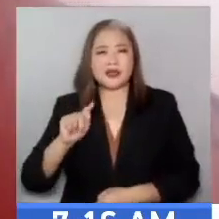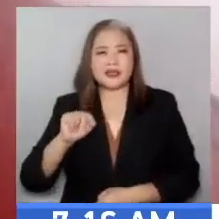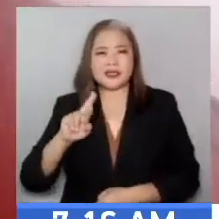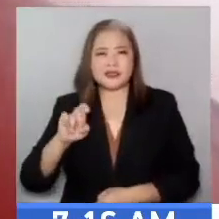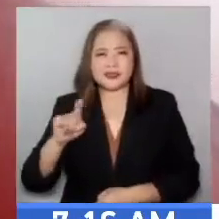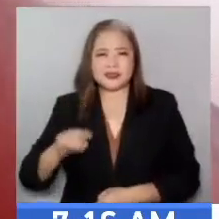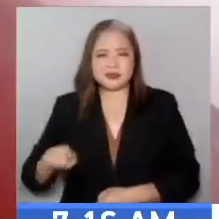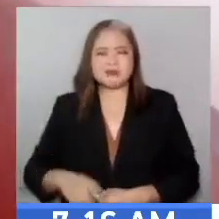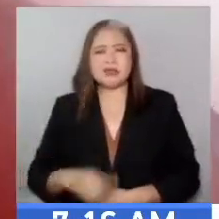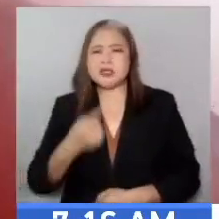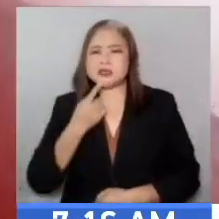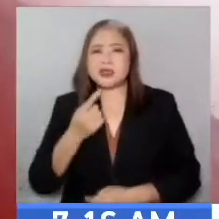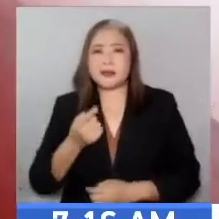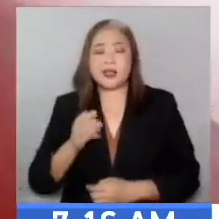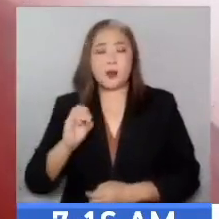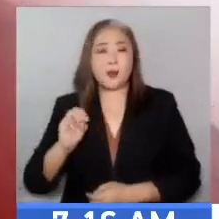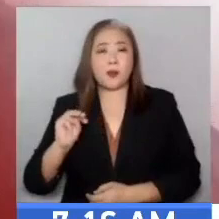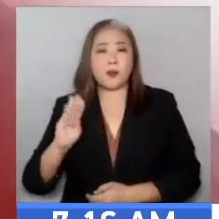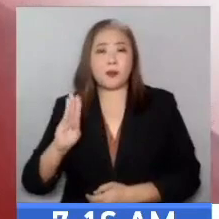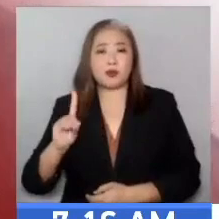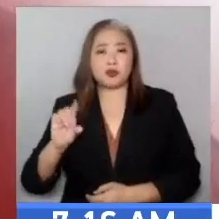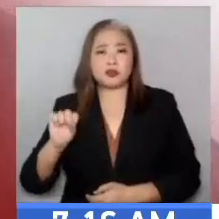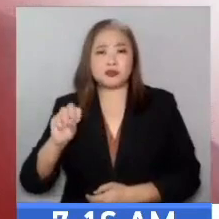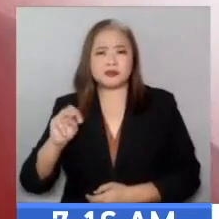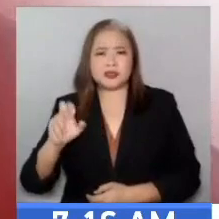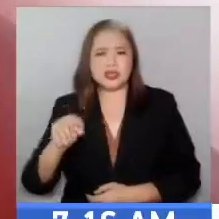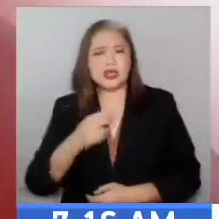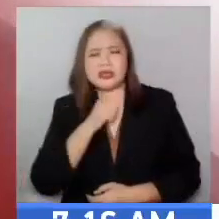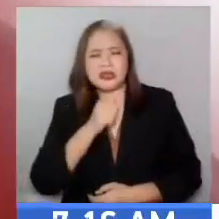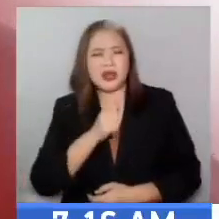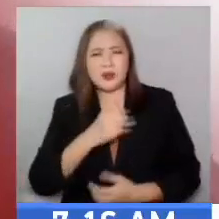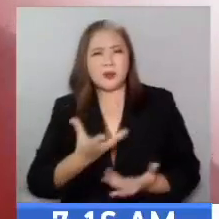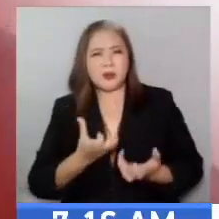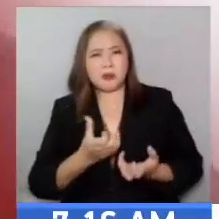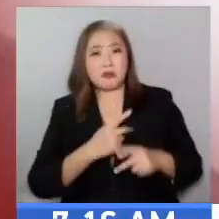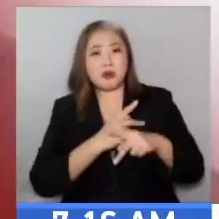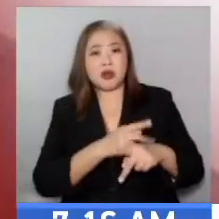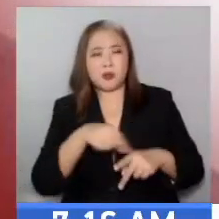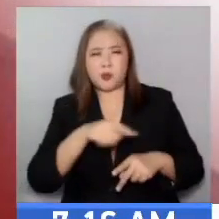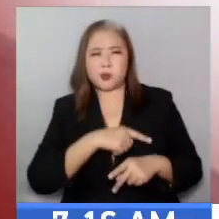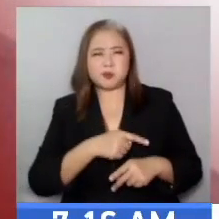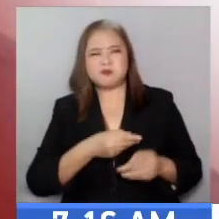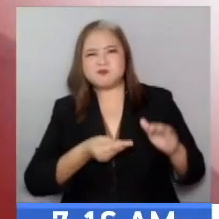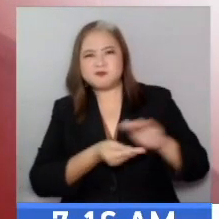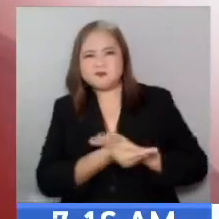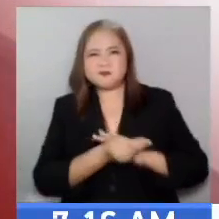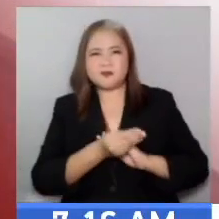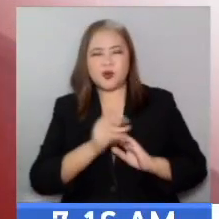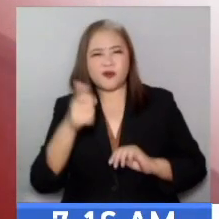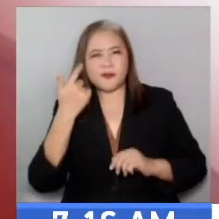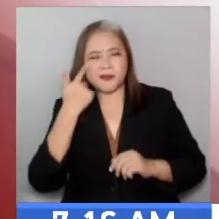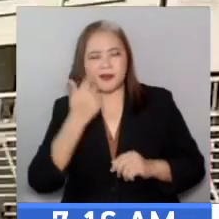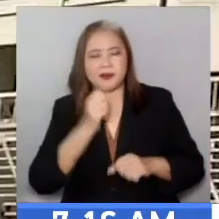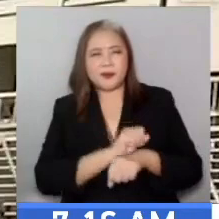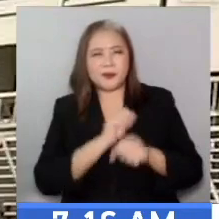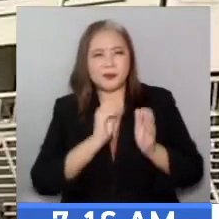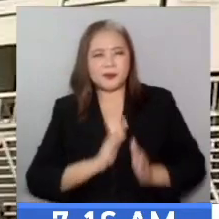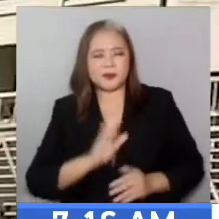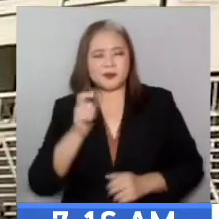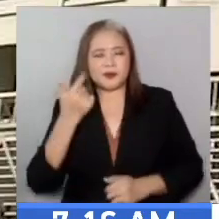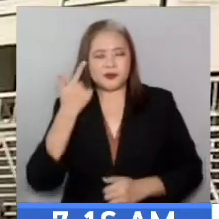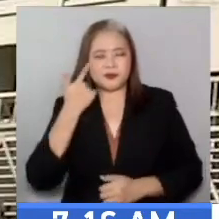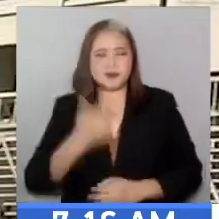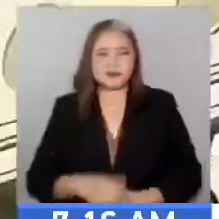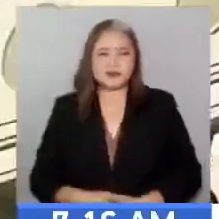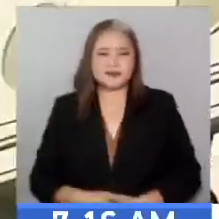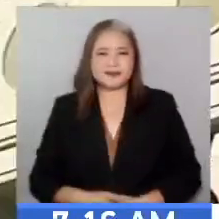nilinaw ng ombudsman na hindi nila nais protektahan ang mga tiwaling opisyal at empleyado ng gobyerno ito